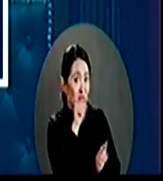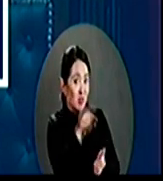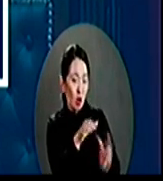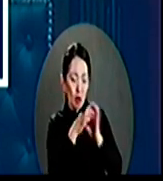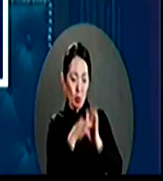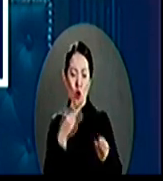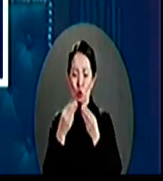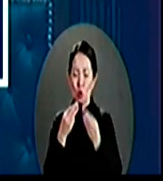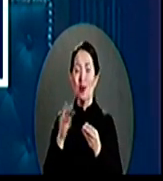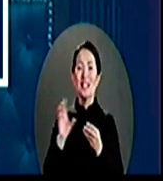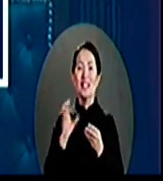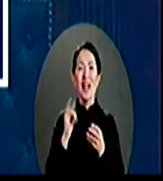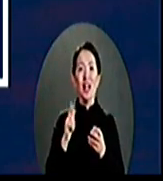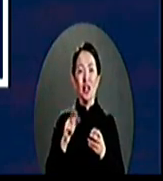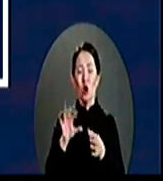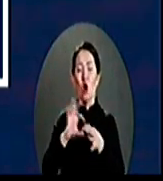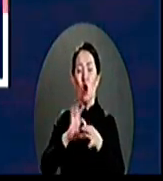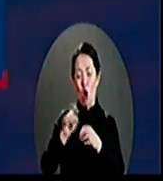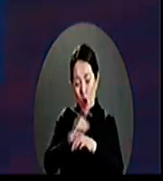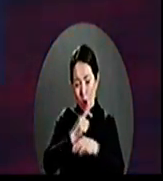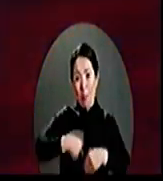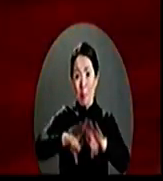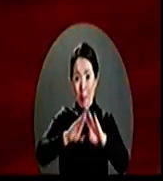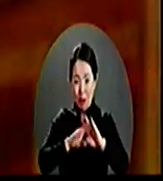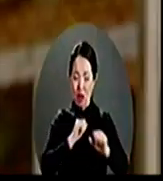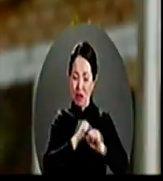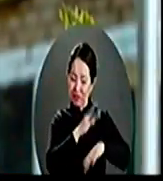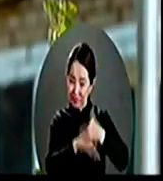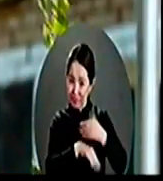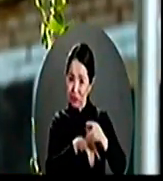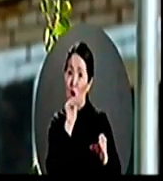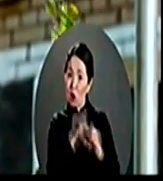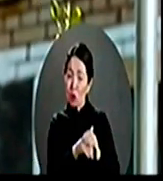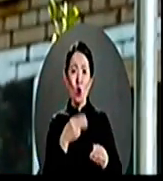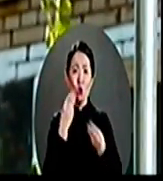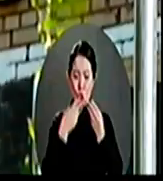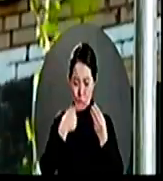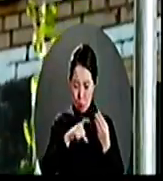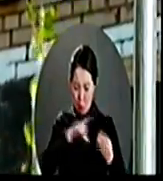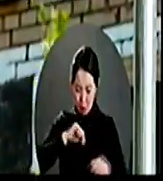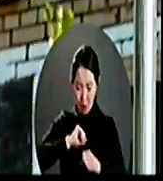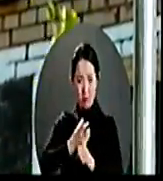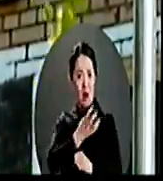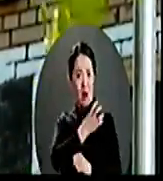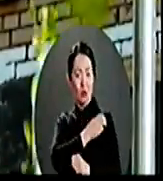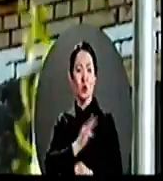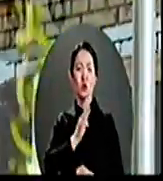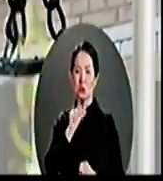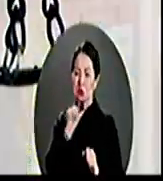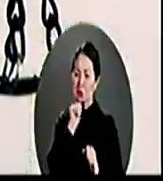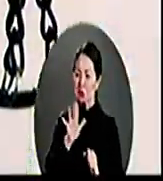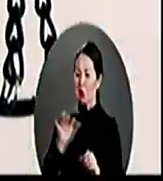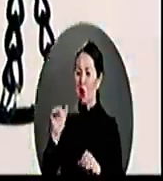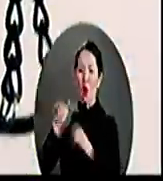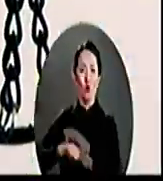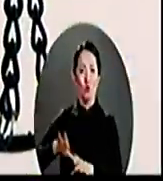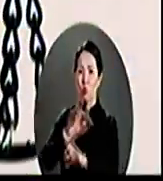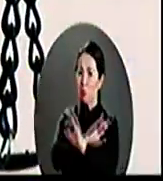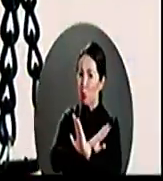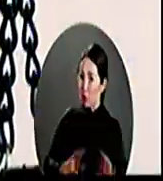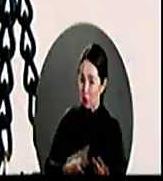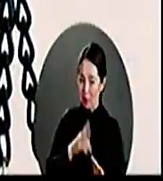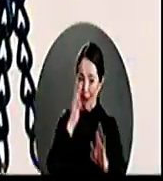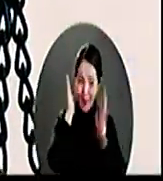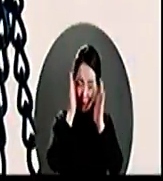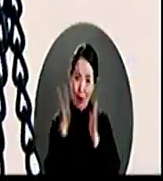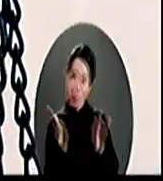сахилгын хорог байгуулж үйл ажиллагааг жигдрүүлэн гэж тусгажээ. Энэ бол шүүгч бүр хариуцлагатай шударга бус зүйлд автагдахгүй байхыг